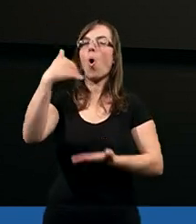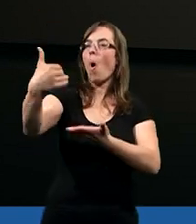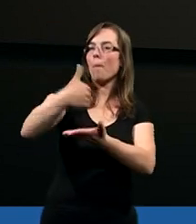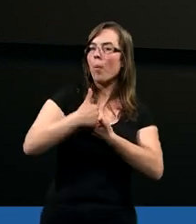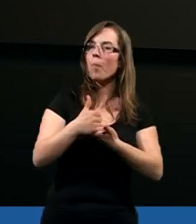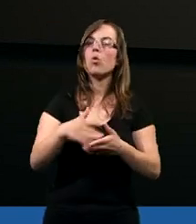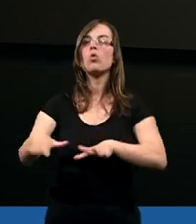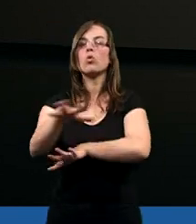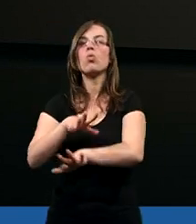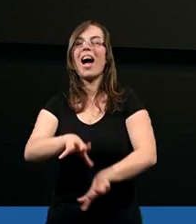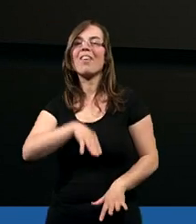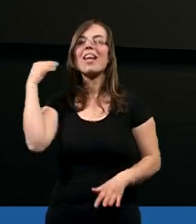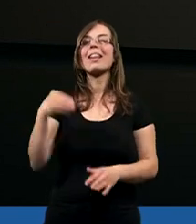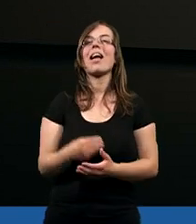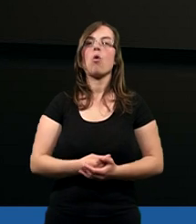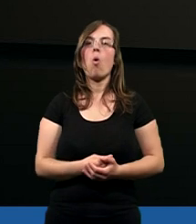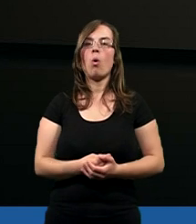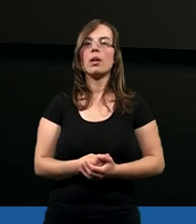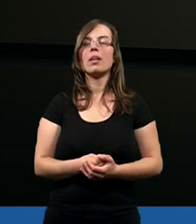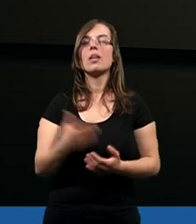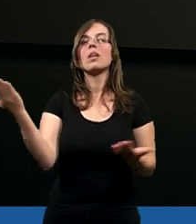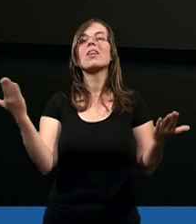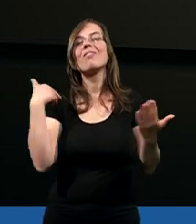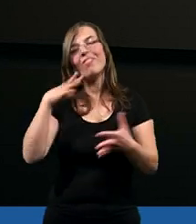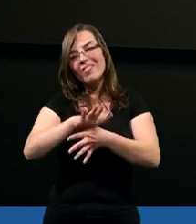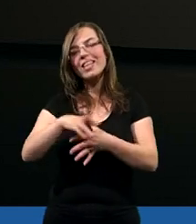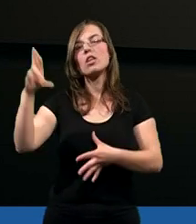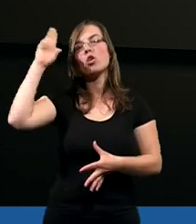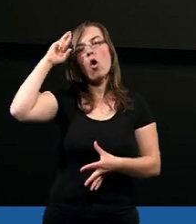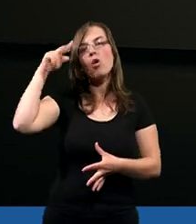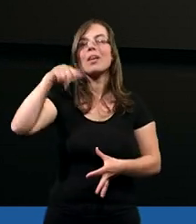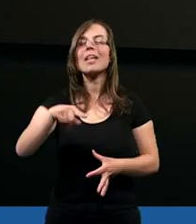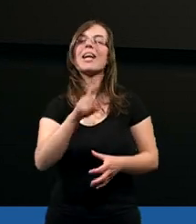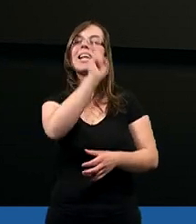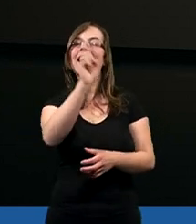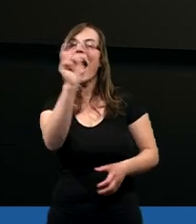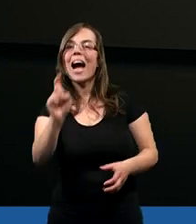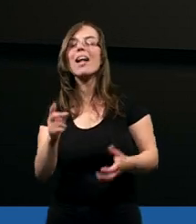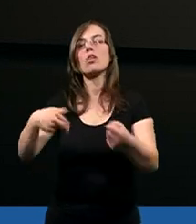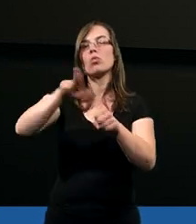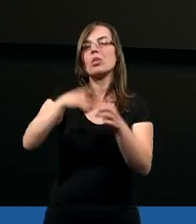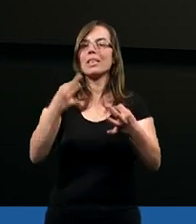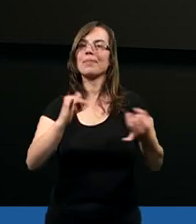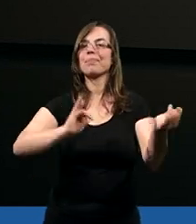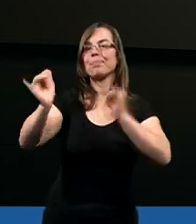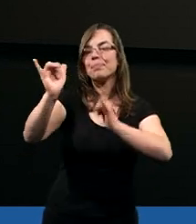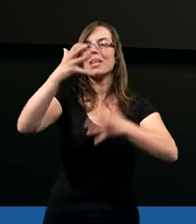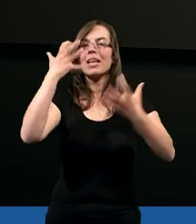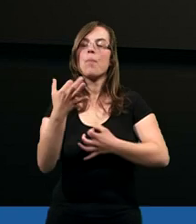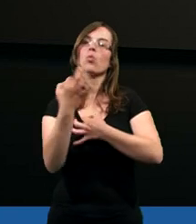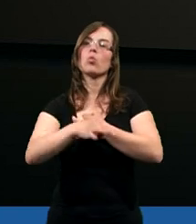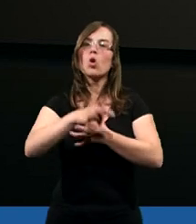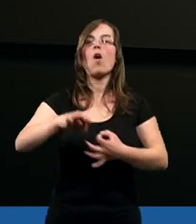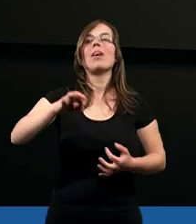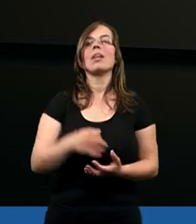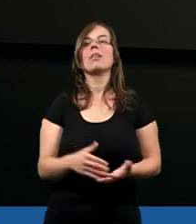pomoc. Ducha Świętego w zrozumieniu tych zagadnień, które dzisiaj chcemy